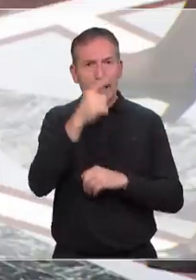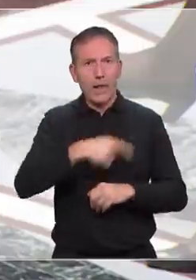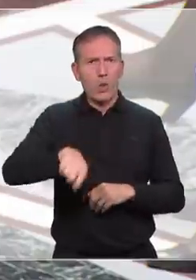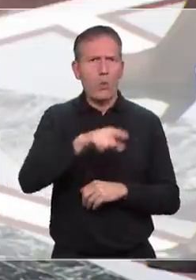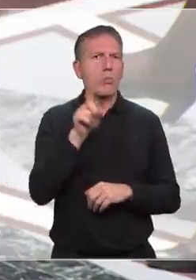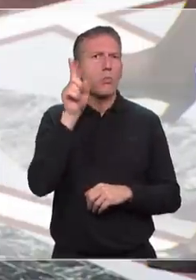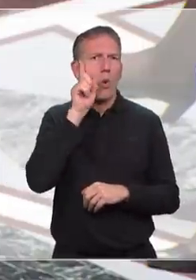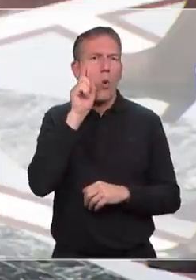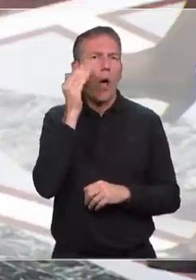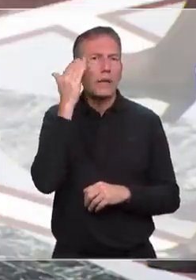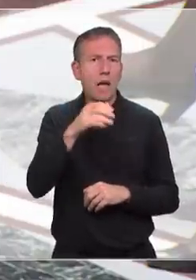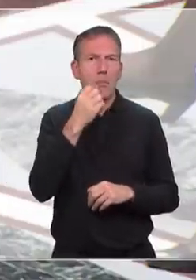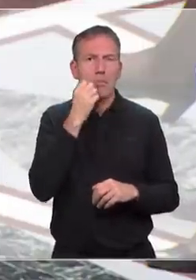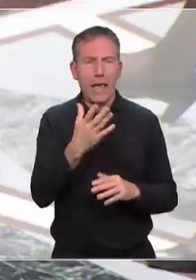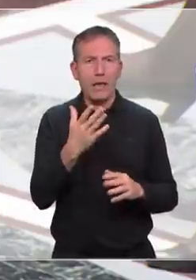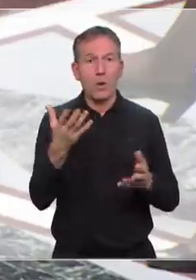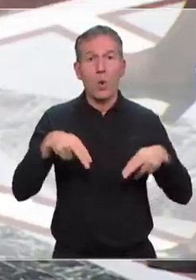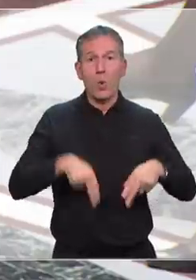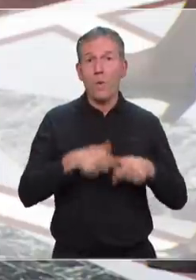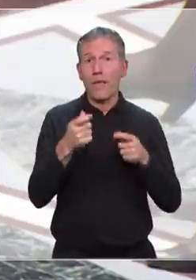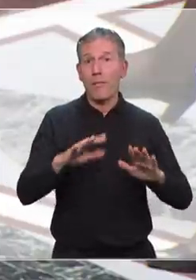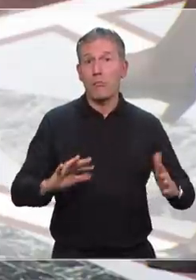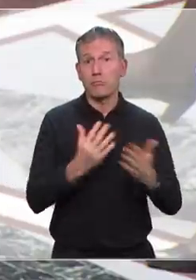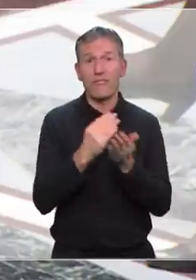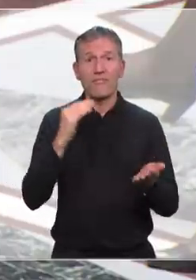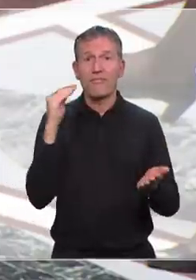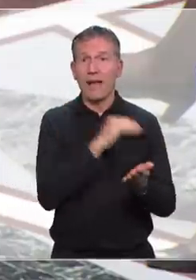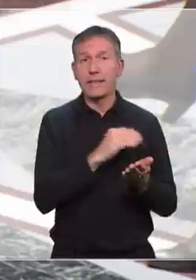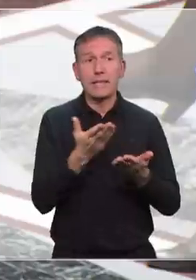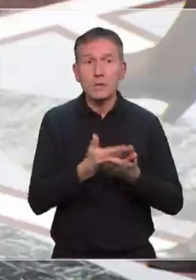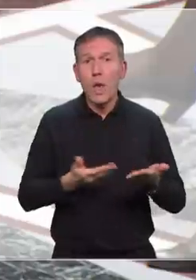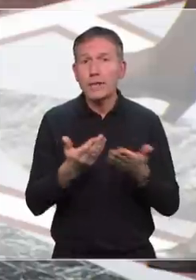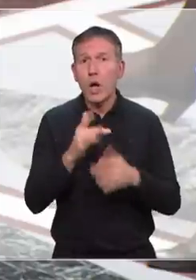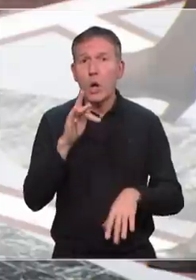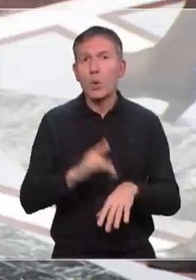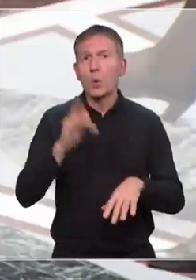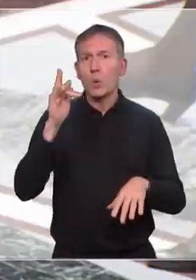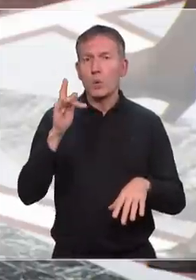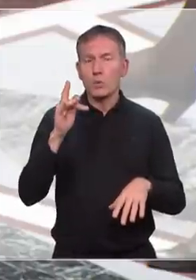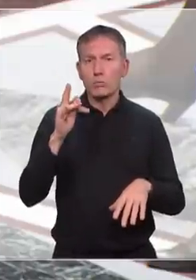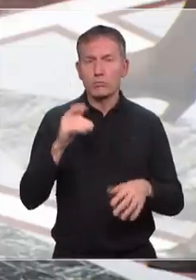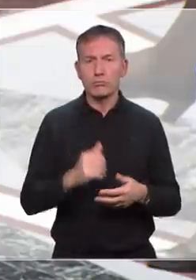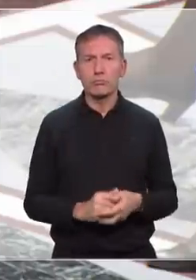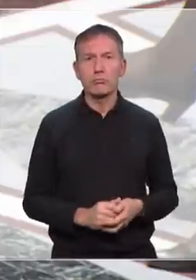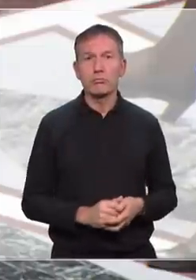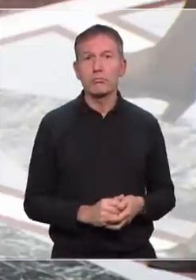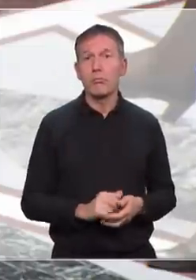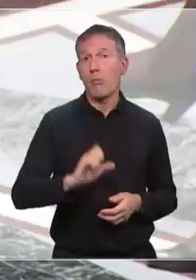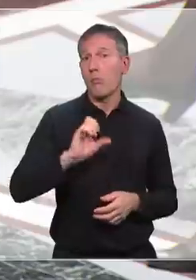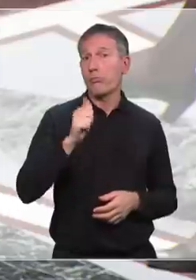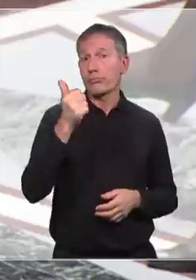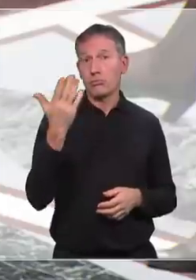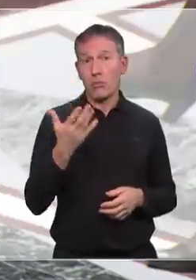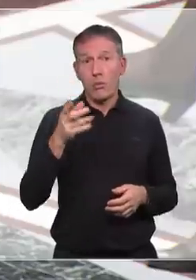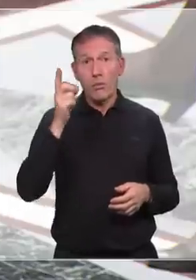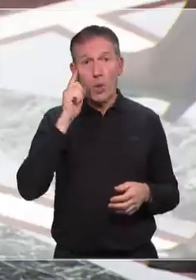pourquoi. Le gouvernement a réagi très vite à ces situations de tension qui se sont fait jour. En grande partie d'ailleurs